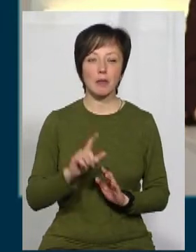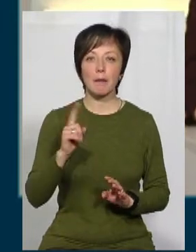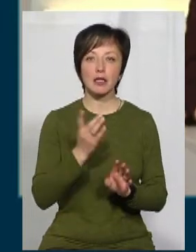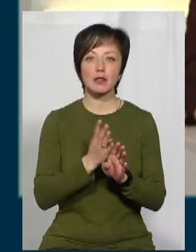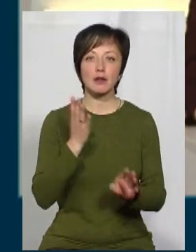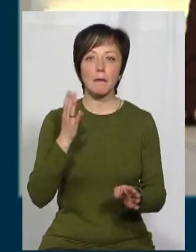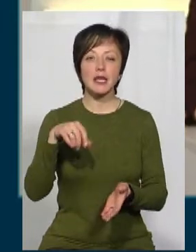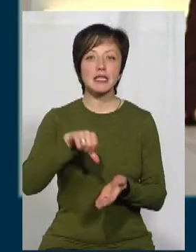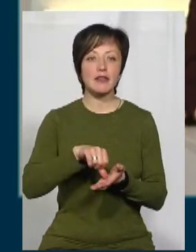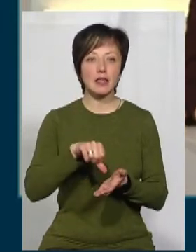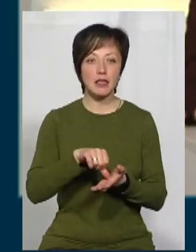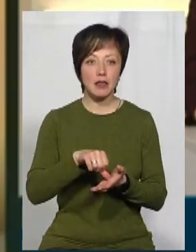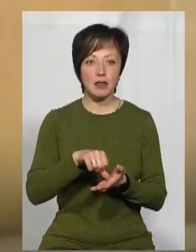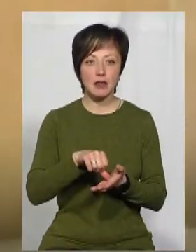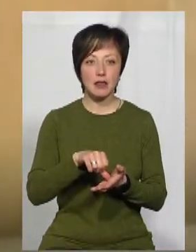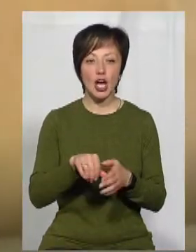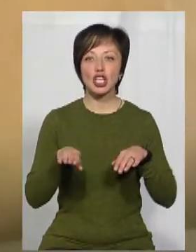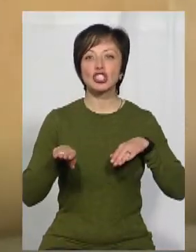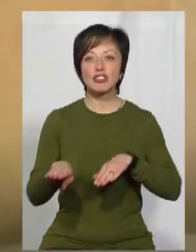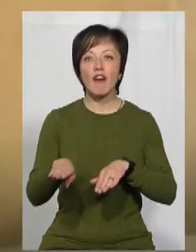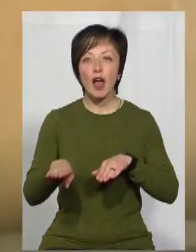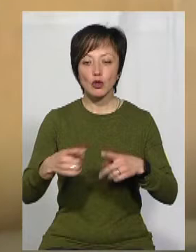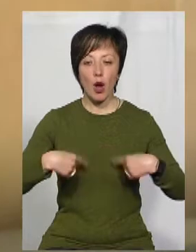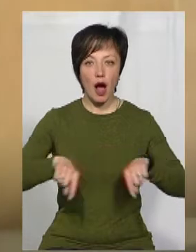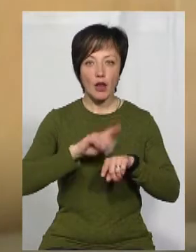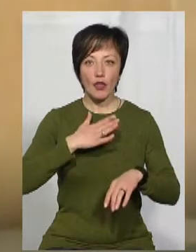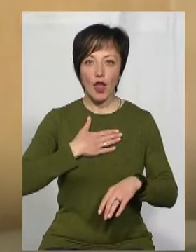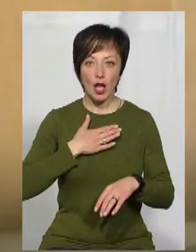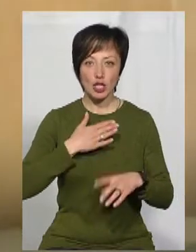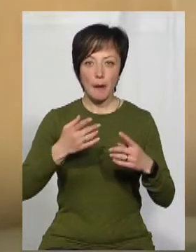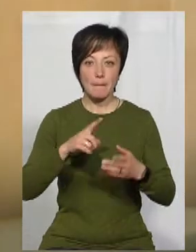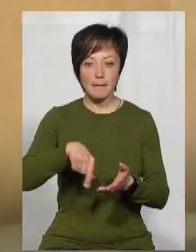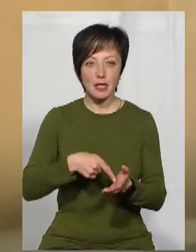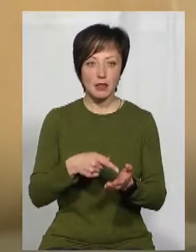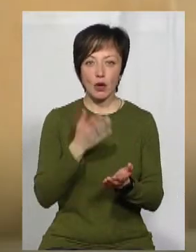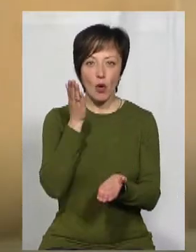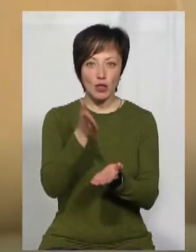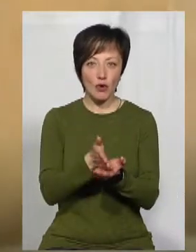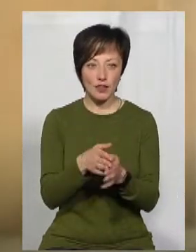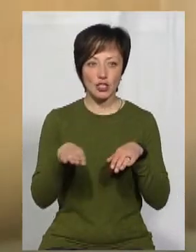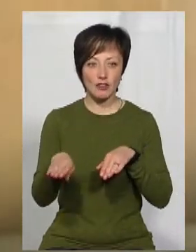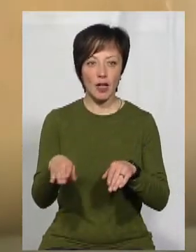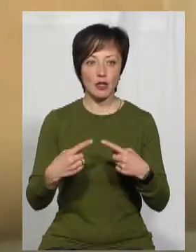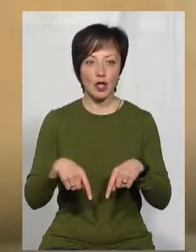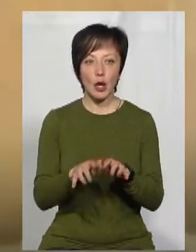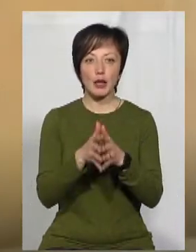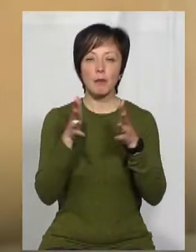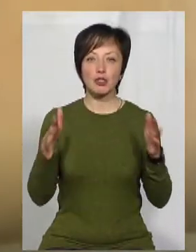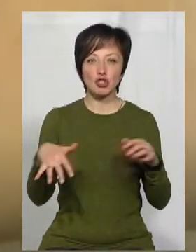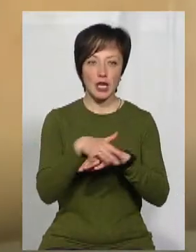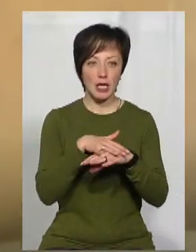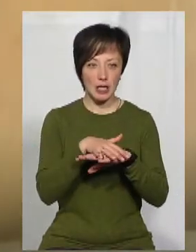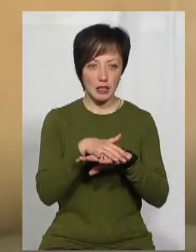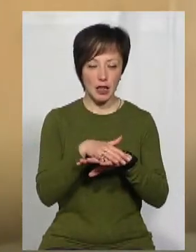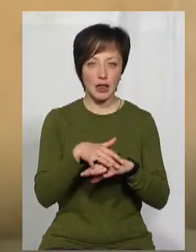це представники швейної галузі, адже наше місто орієнтоване на швейну галузь. У нас один з найбільших ринків